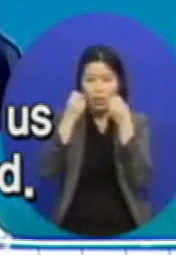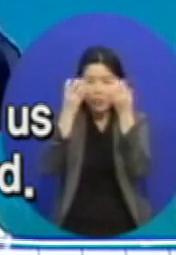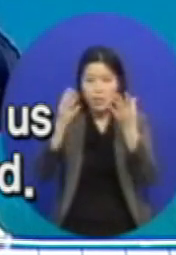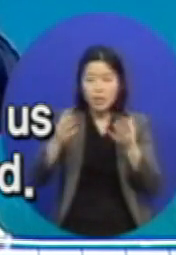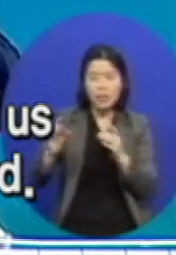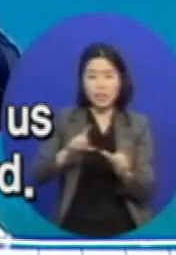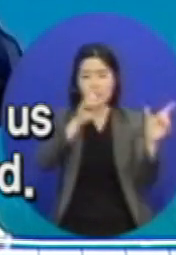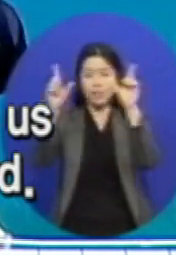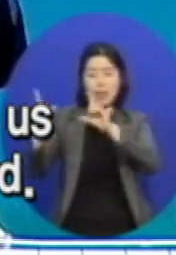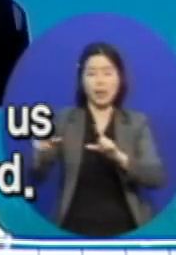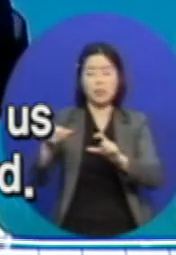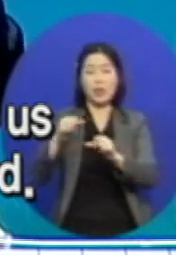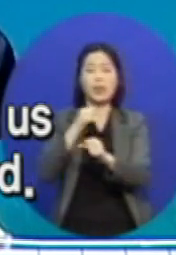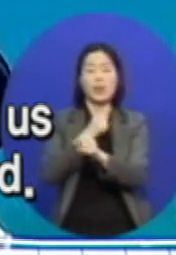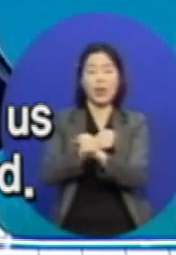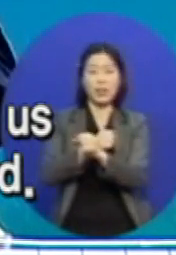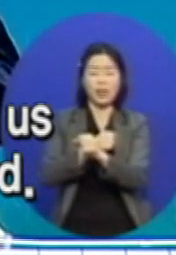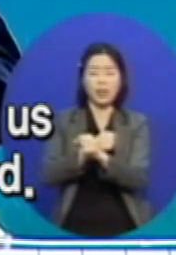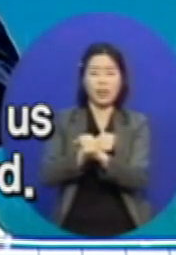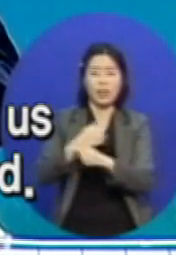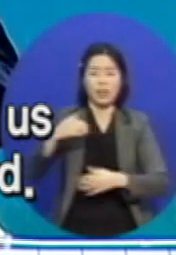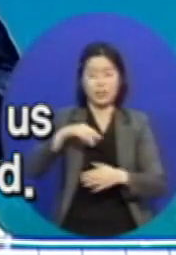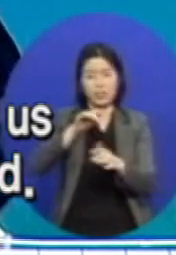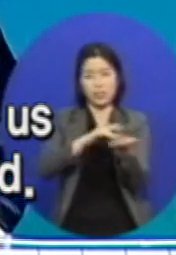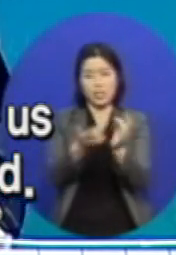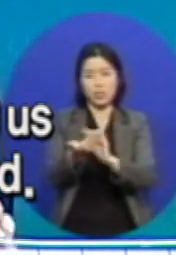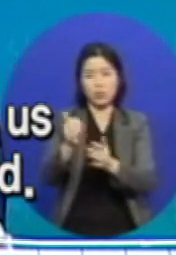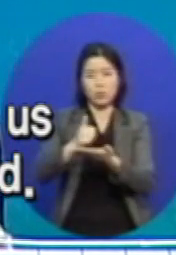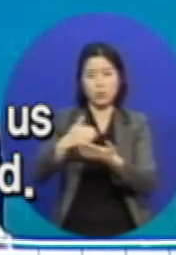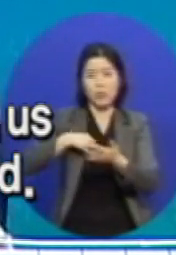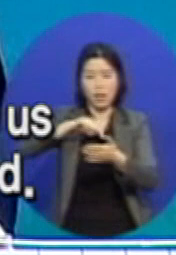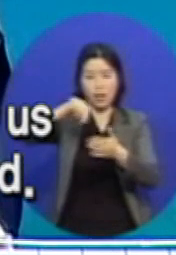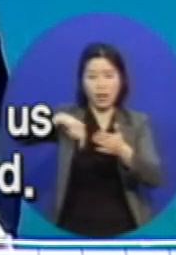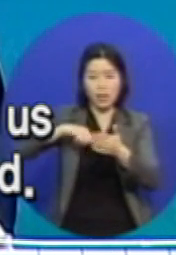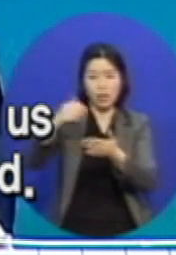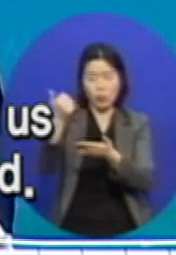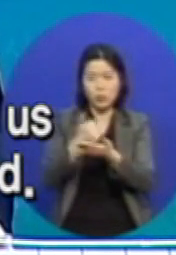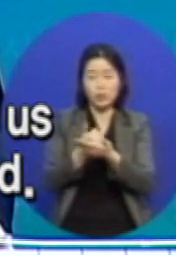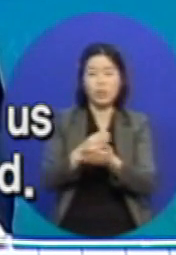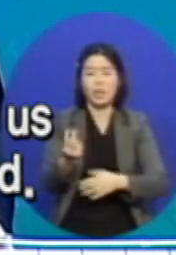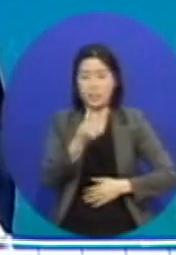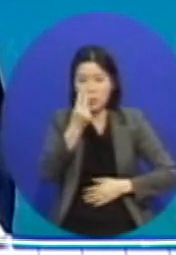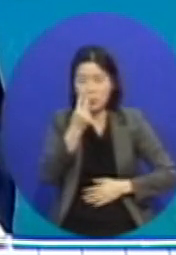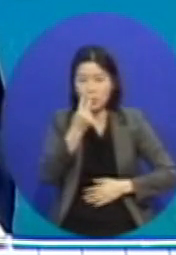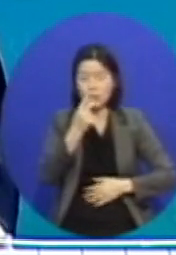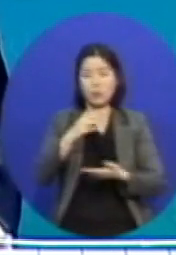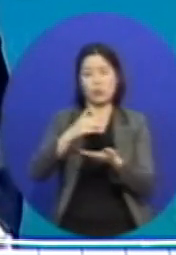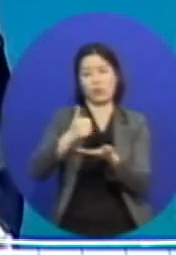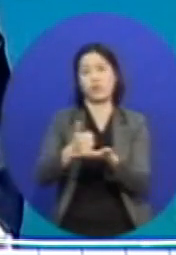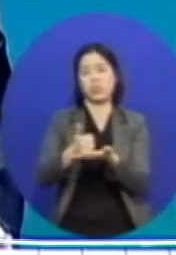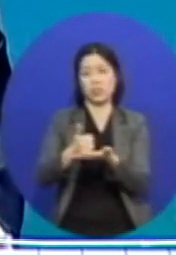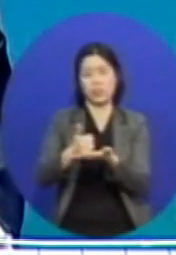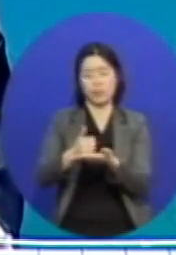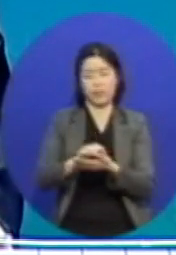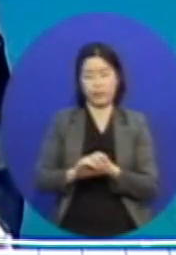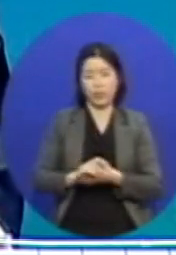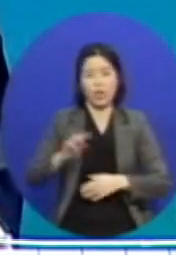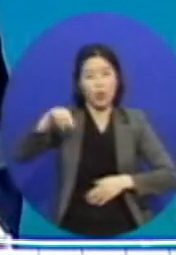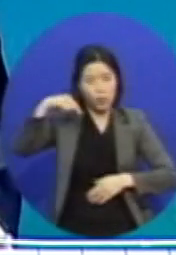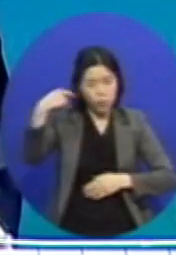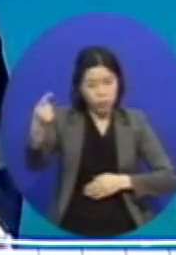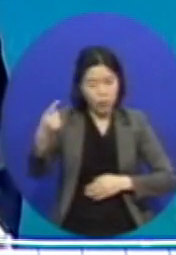살게 하시는 그 예수님이 내 안에 오셔서 내 생명이고 내 주님이 되셨어요 그리고 난 다음에